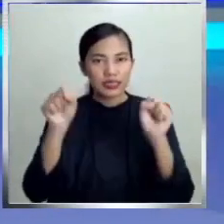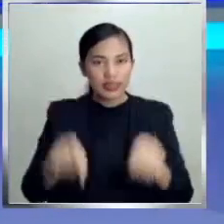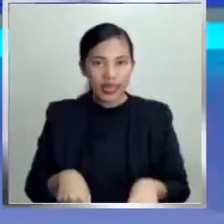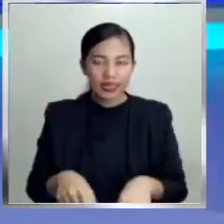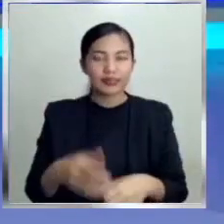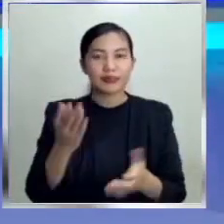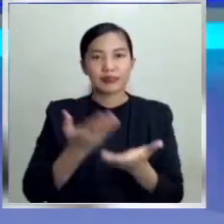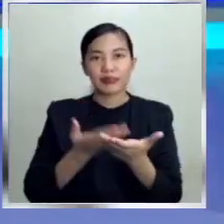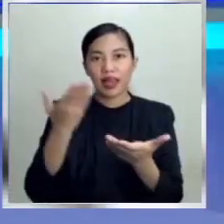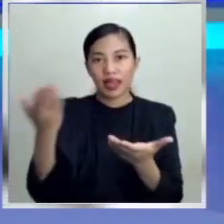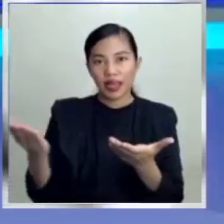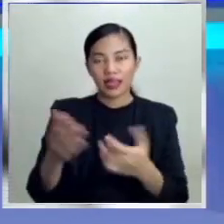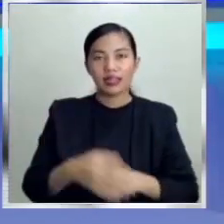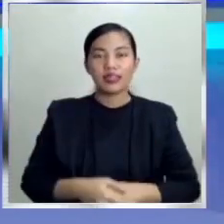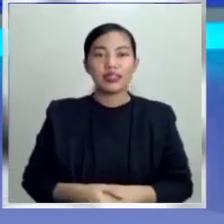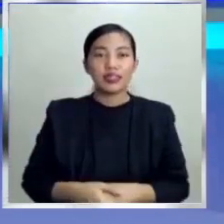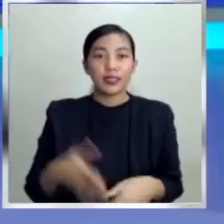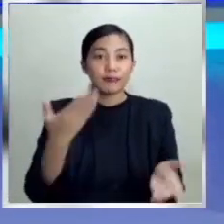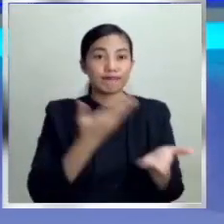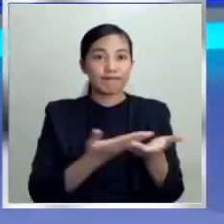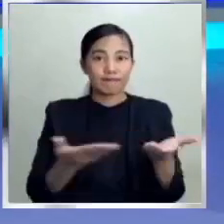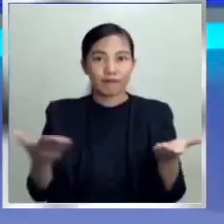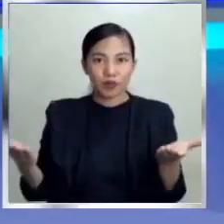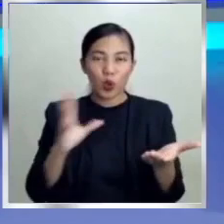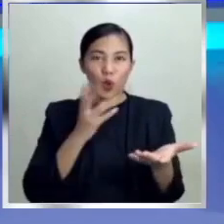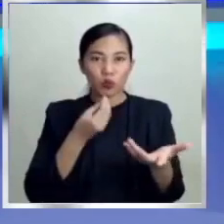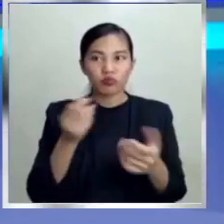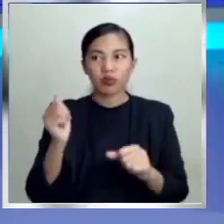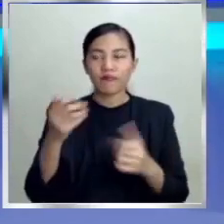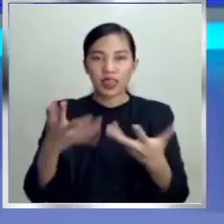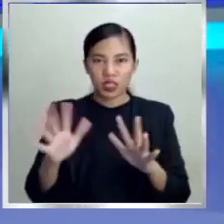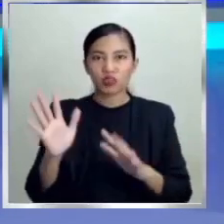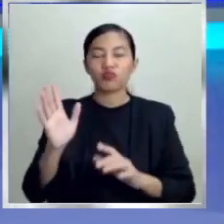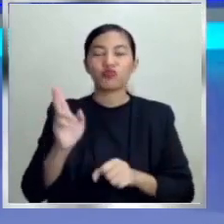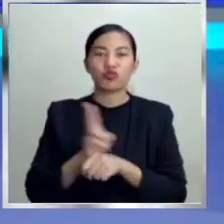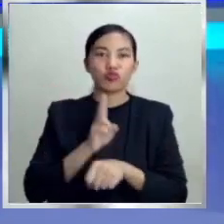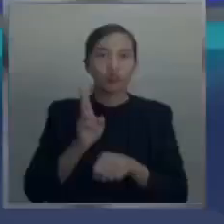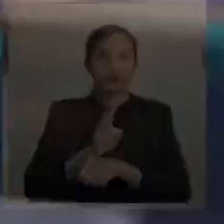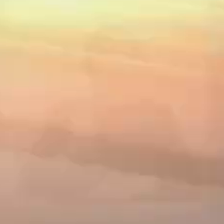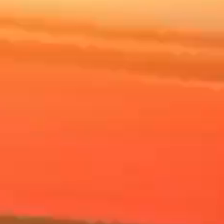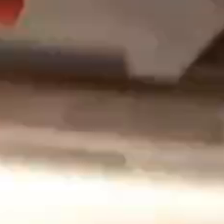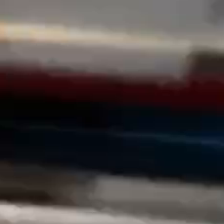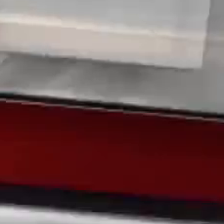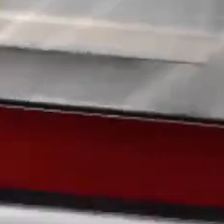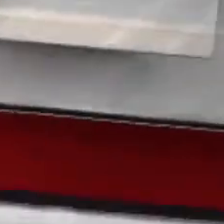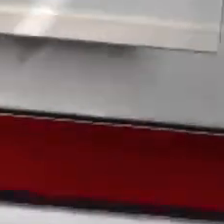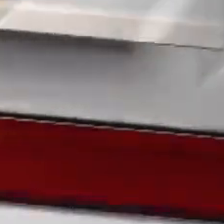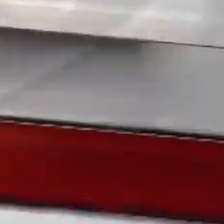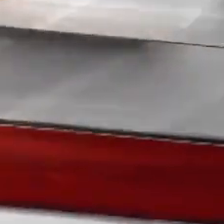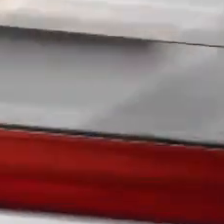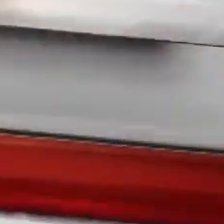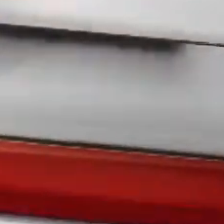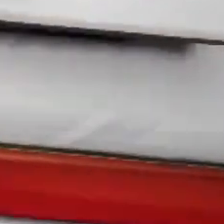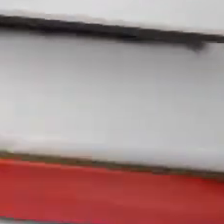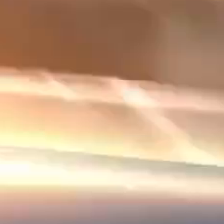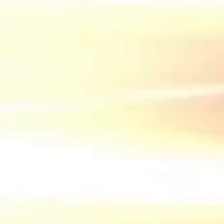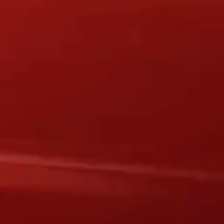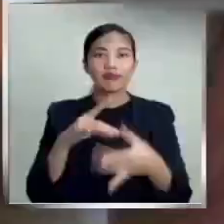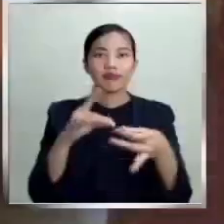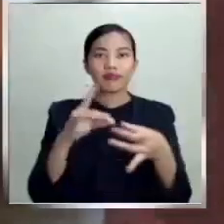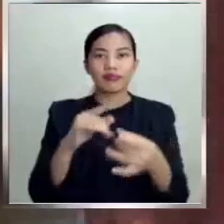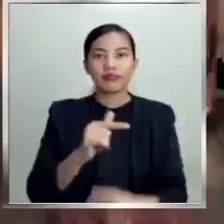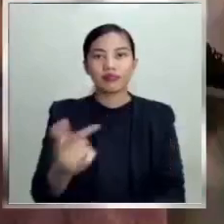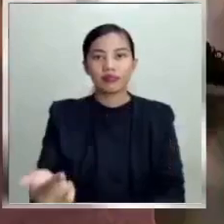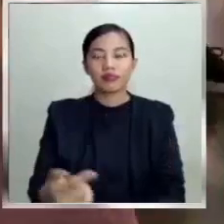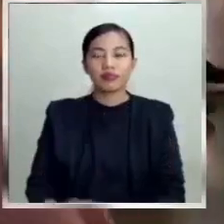pre-loved items sa Kapuso Celebrity Ukay-Ukay. Nakatutok doon live si Bernadette Reyes.